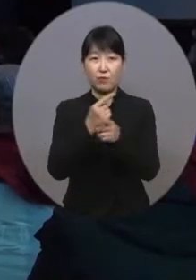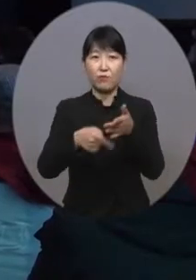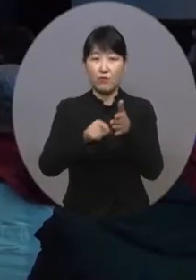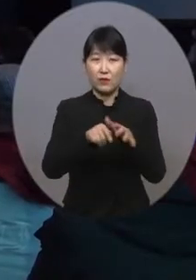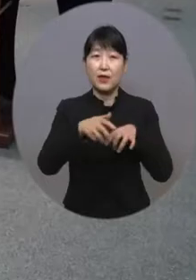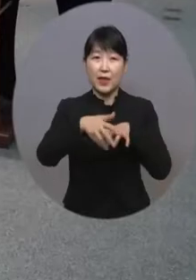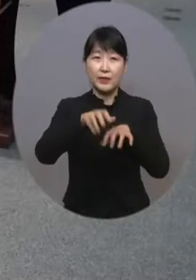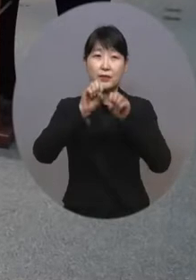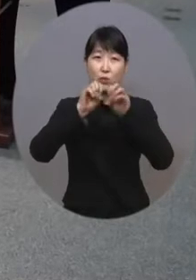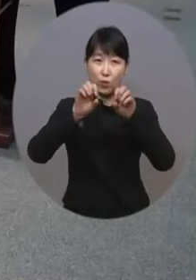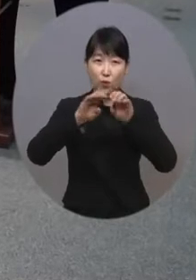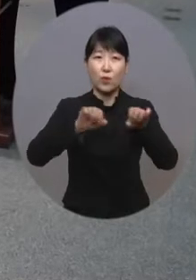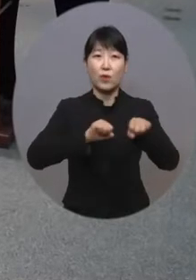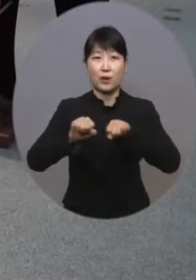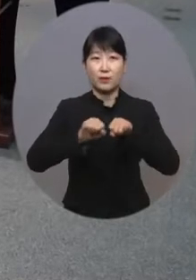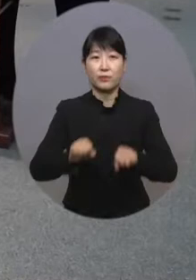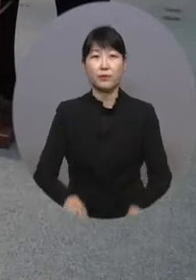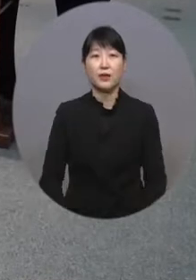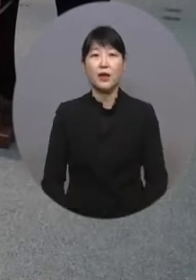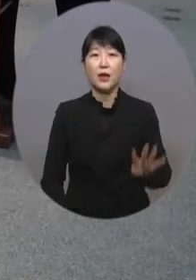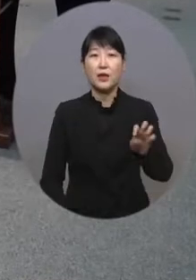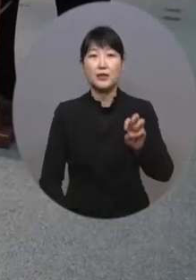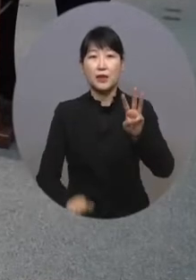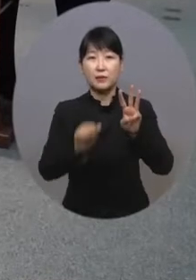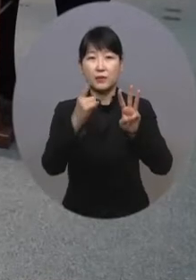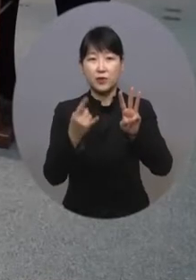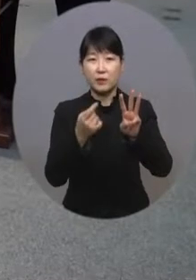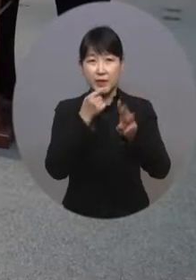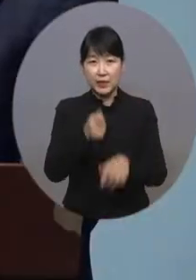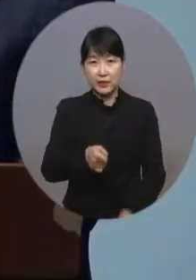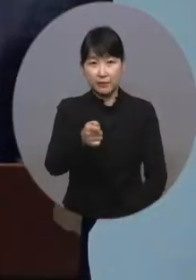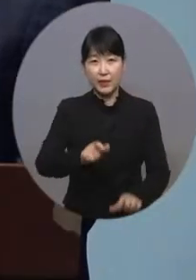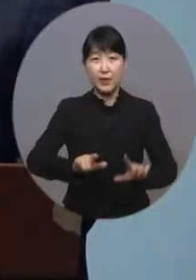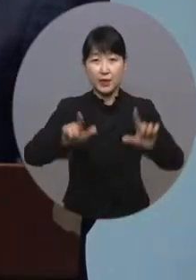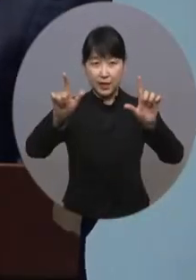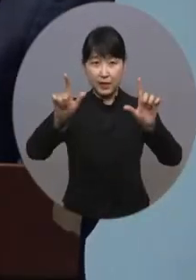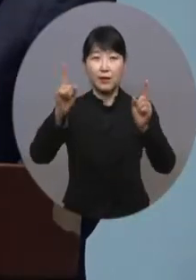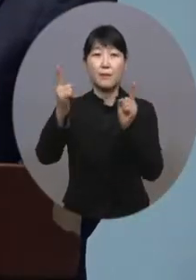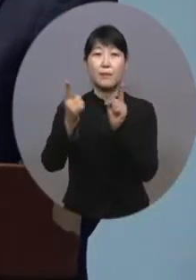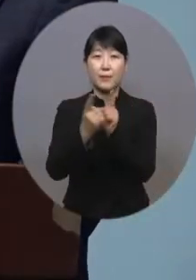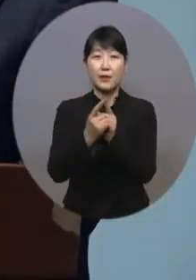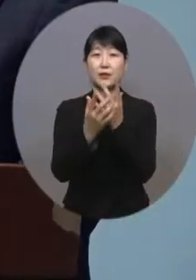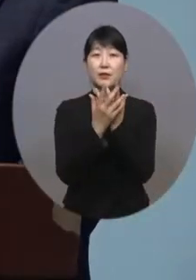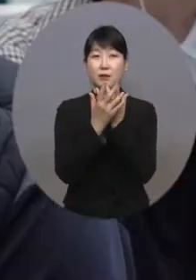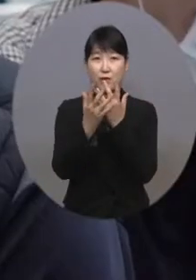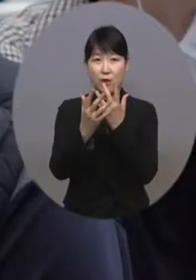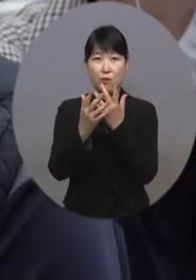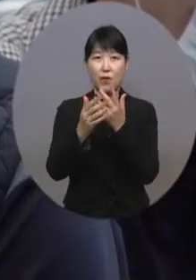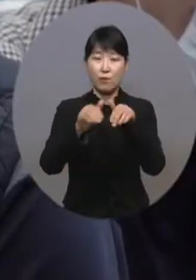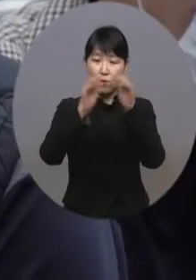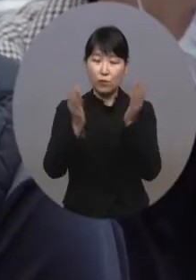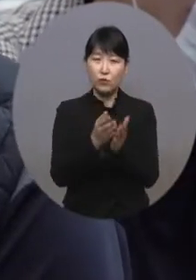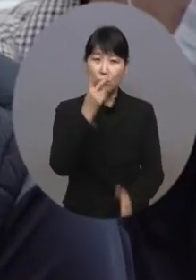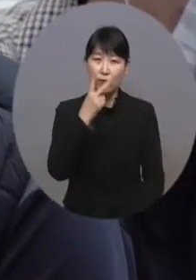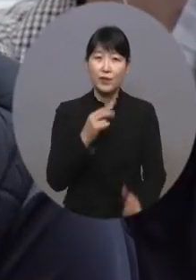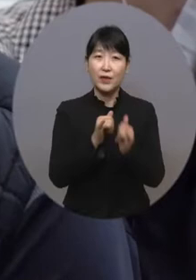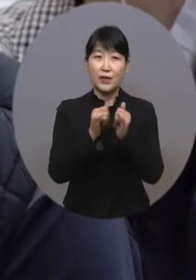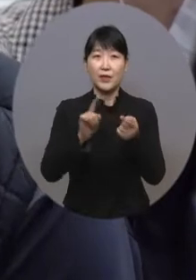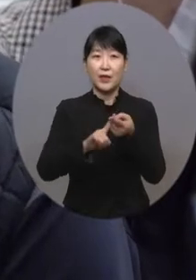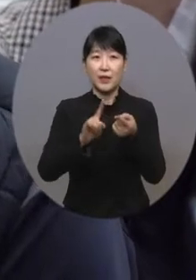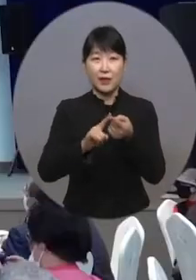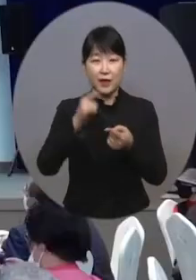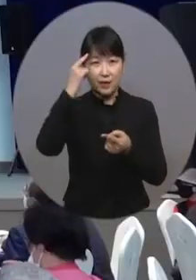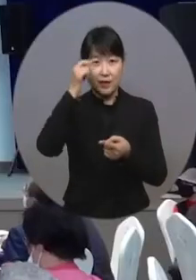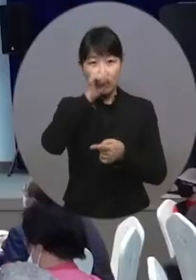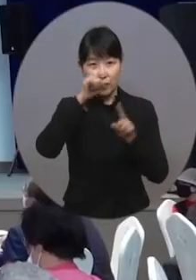진행했습니다. 제43회 흰지팡이의 날을 맞이해서 진행된 대회가 모두가 시각장애에 대한 인식 개몽의 계기가